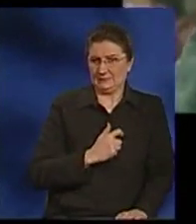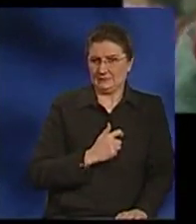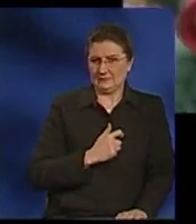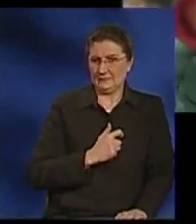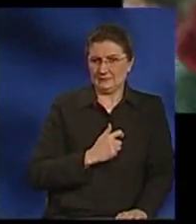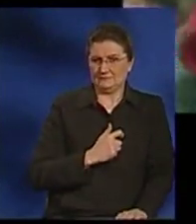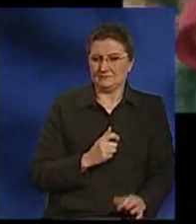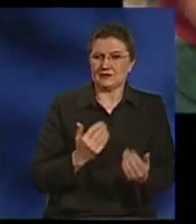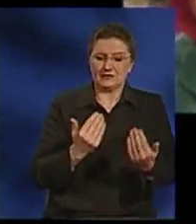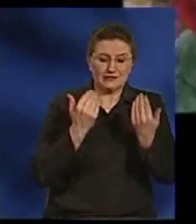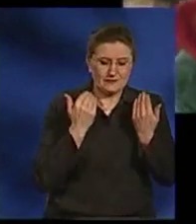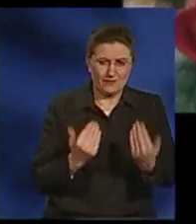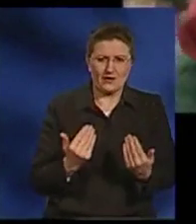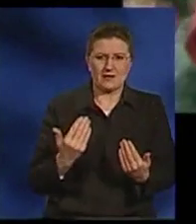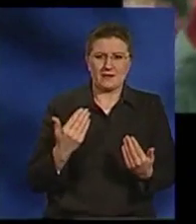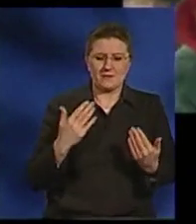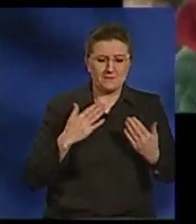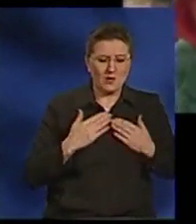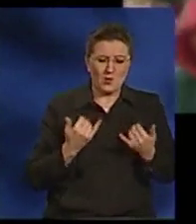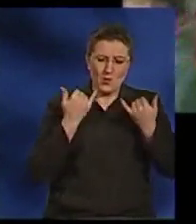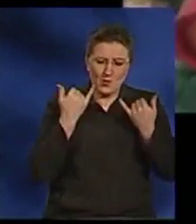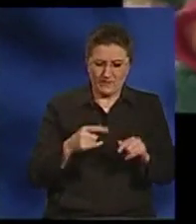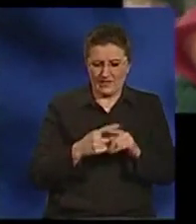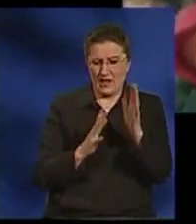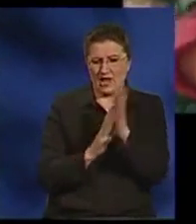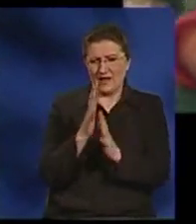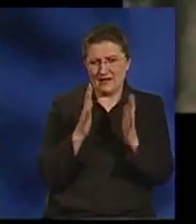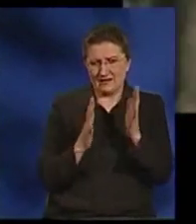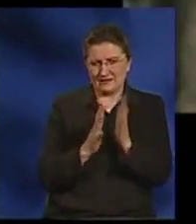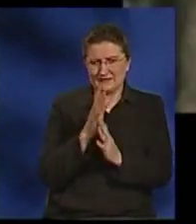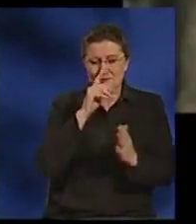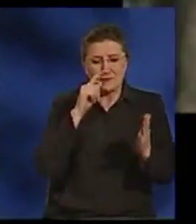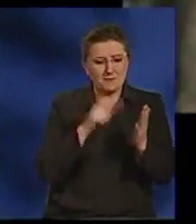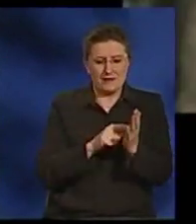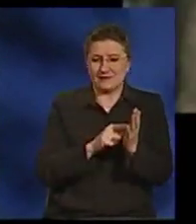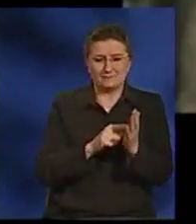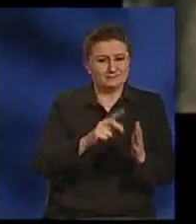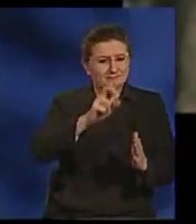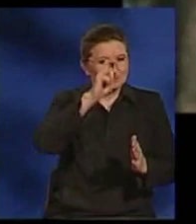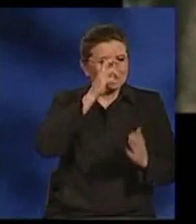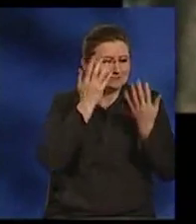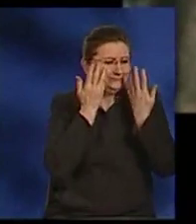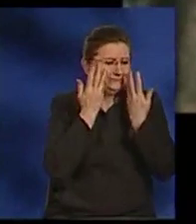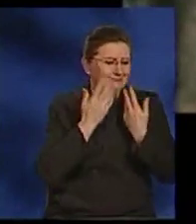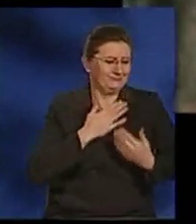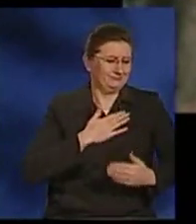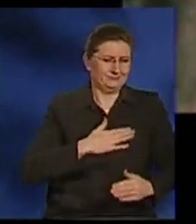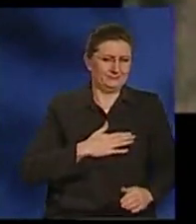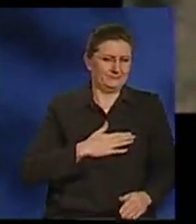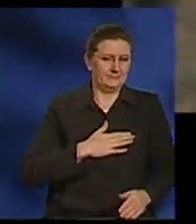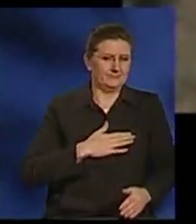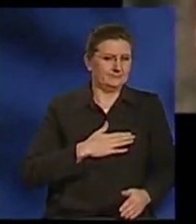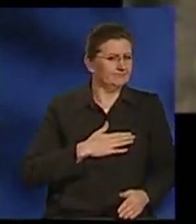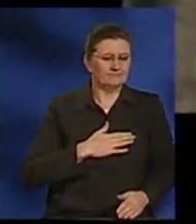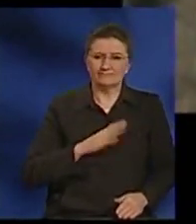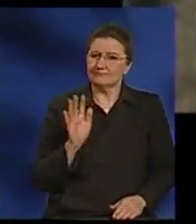лумяне. Сегодня мы с моим удивительным корешком попали в царство благодельствия. А мне кажется, в